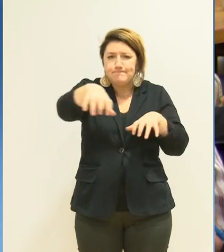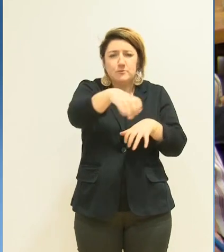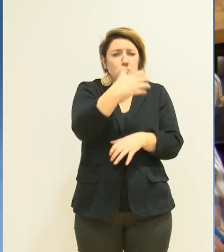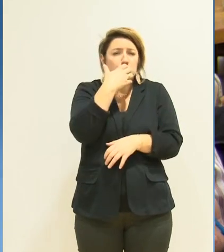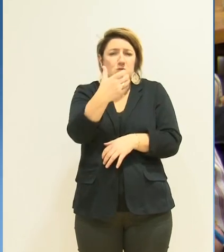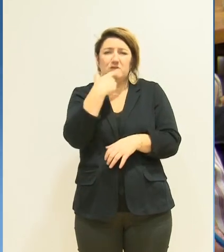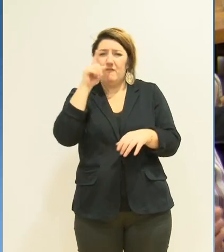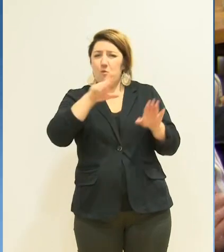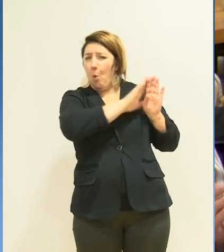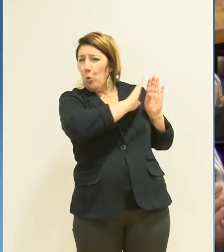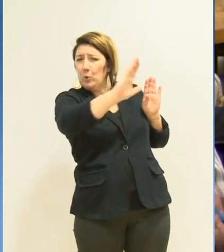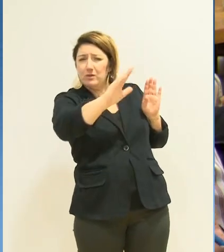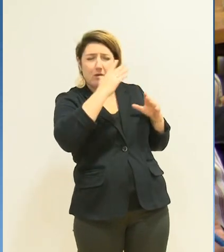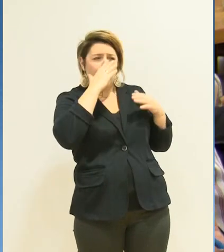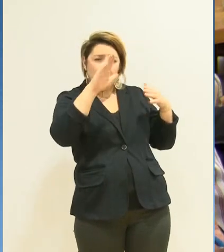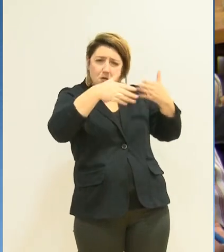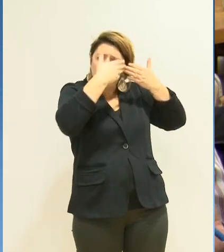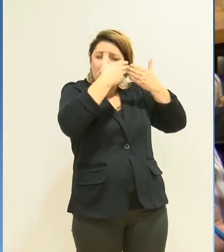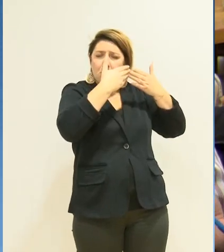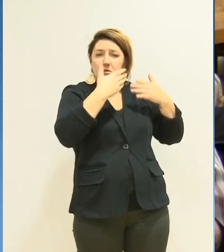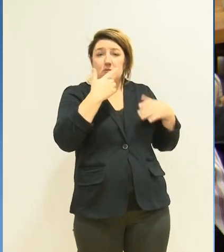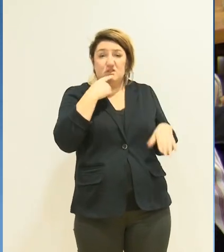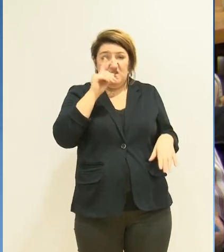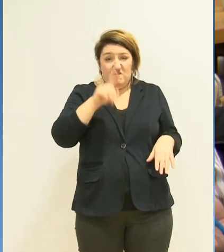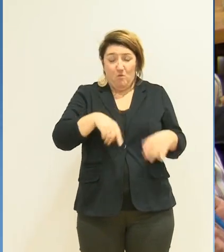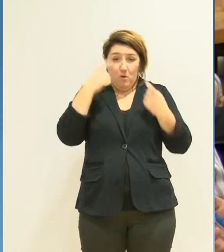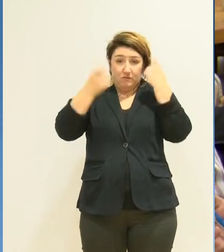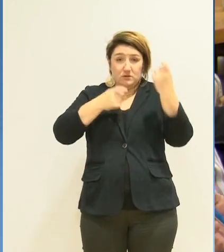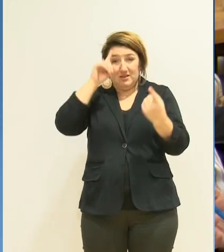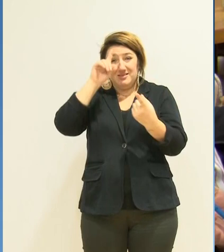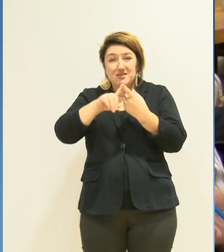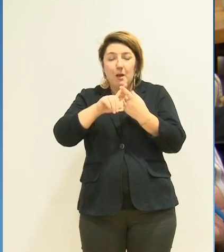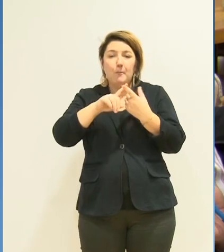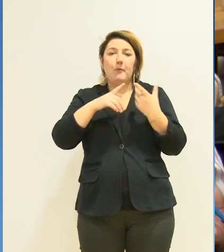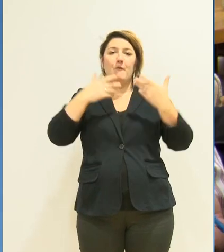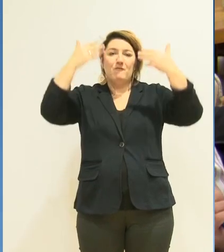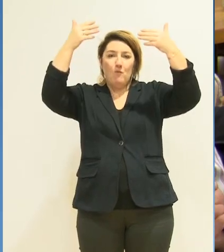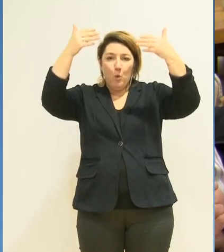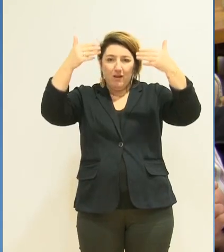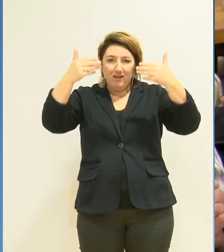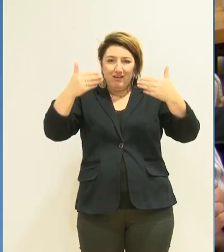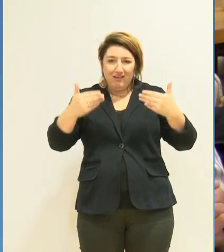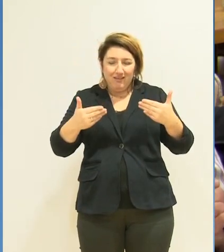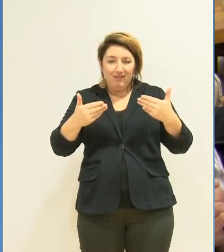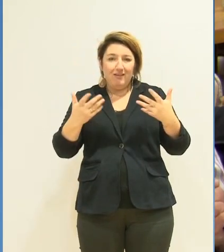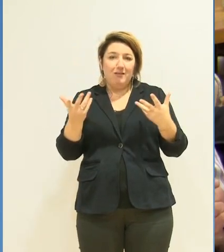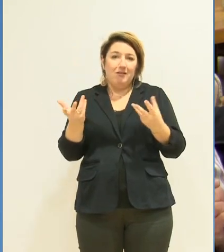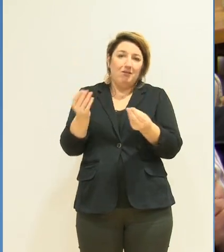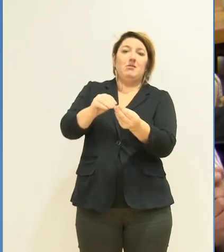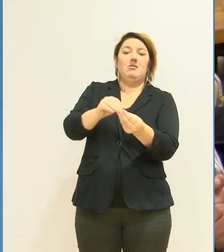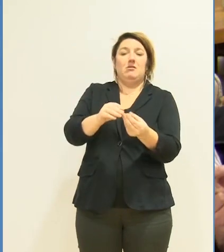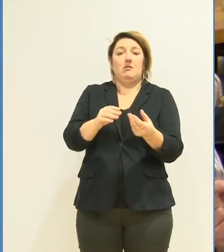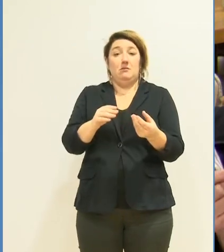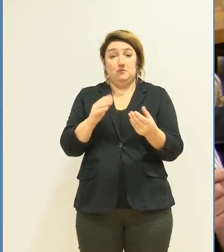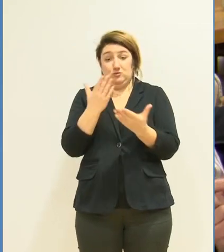donc travaillé aussi cette question de l'intégration des volets d'ailleurs un des points de la nec ce qui concerne ce cette question